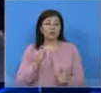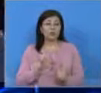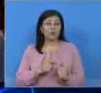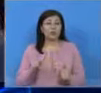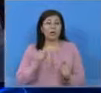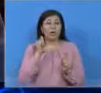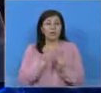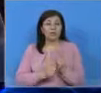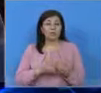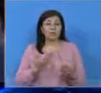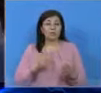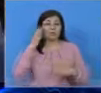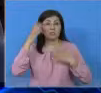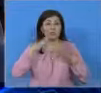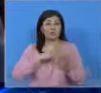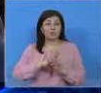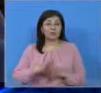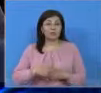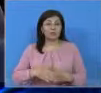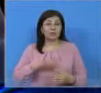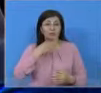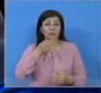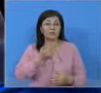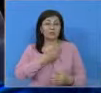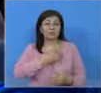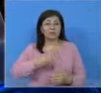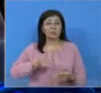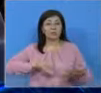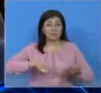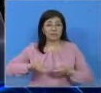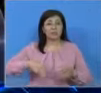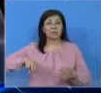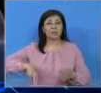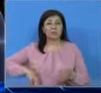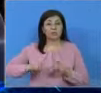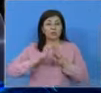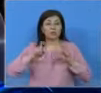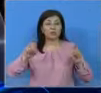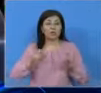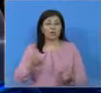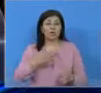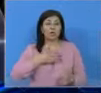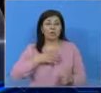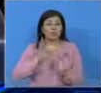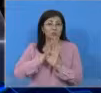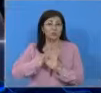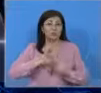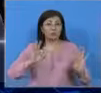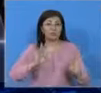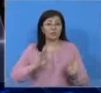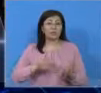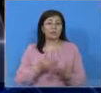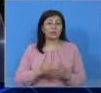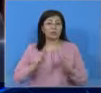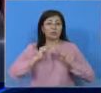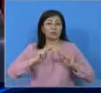мечта. И особую благодарность хочу выразить администрации школы, директору школы. Также нашему замечательному куратору Татьяне